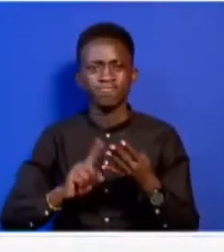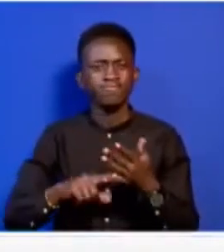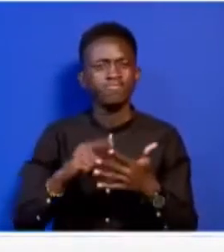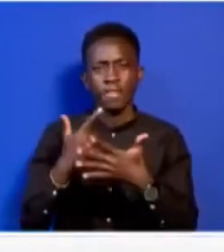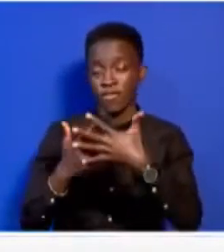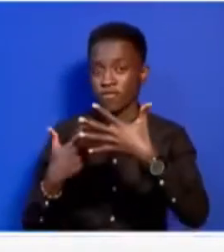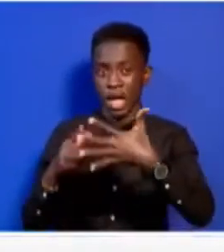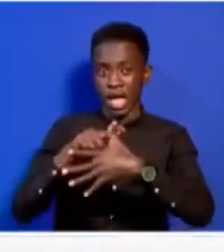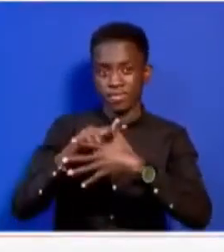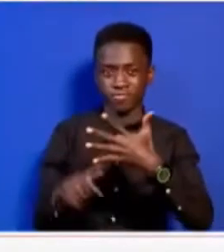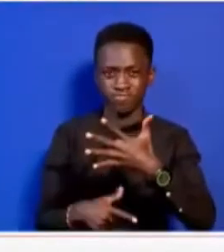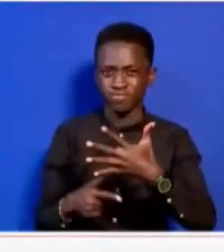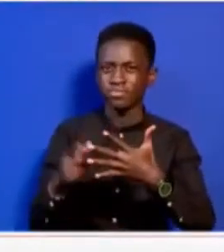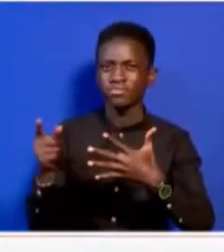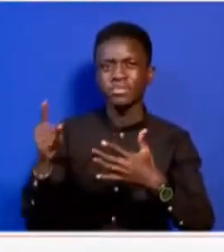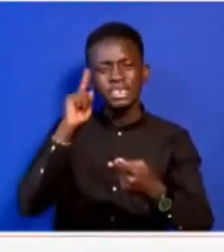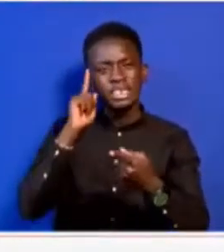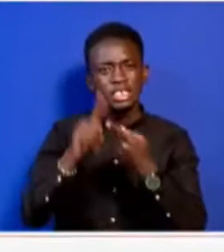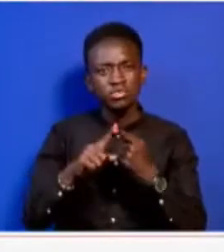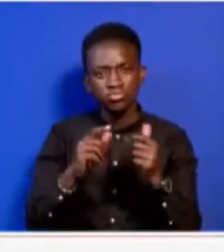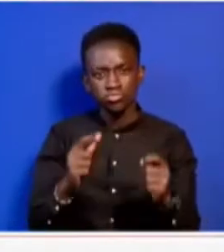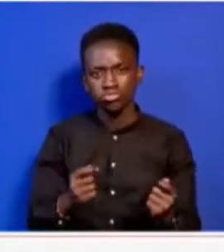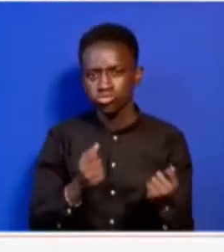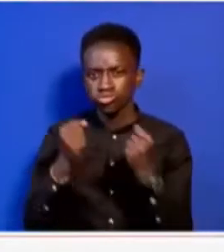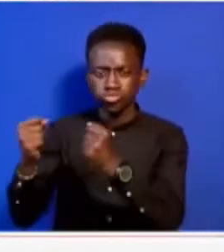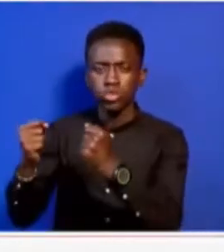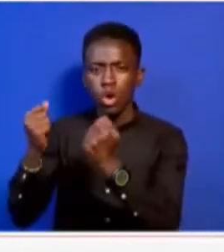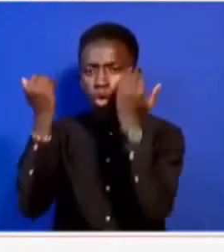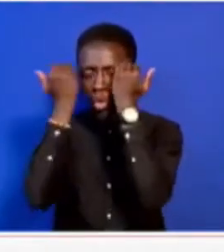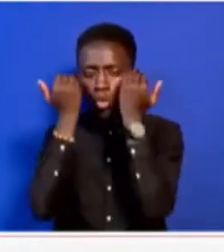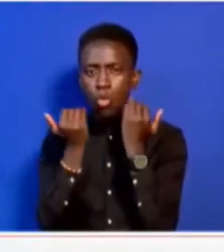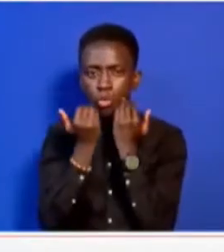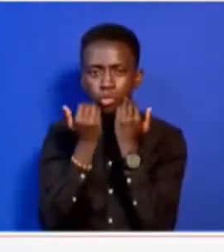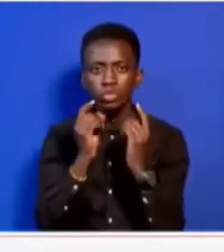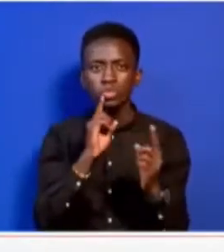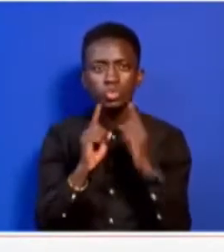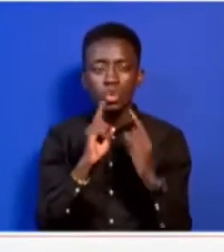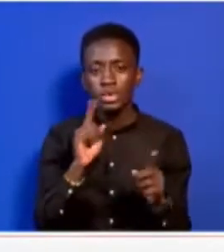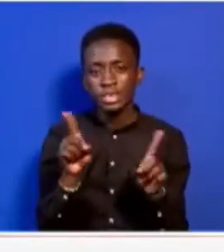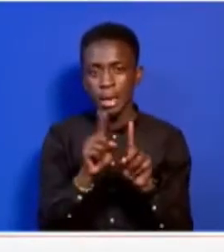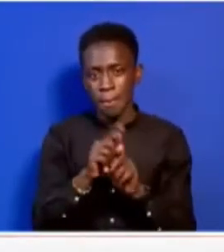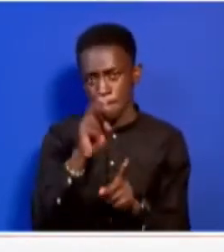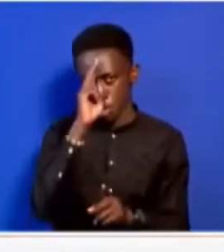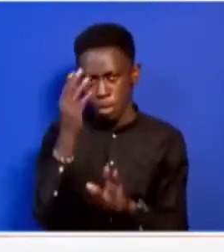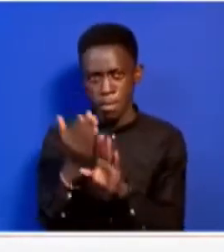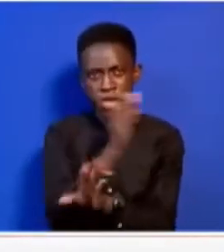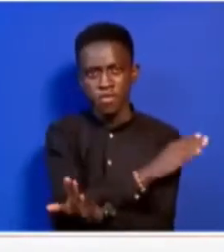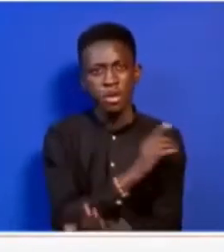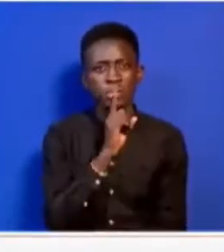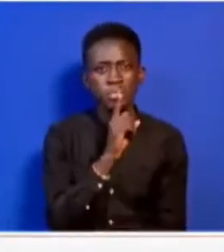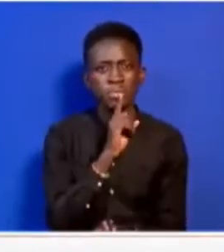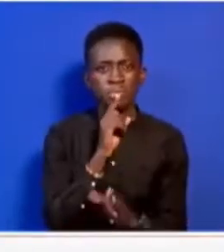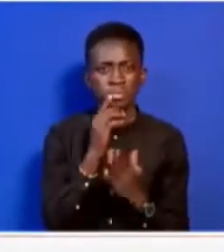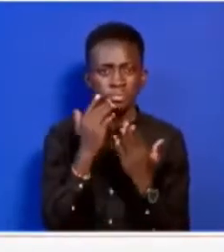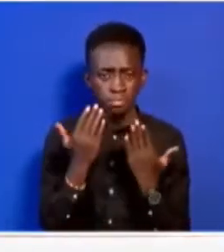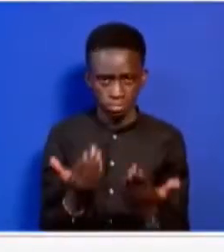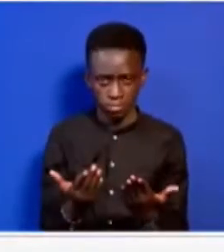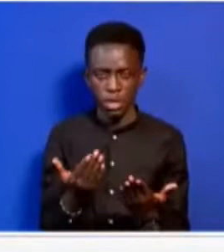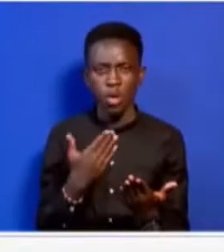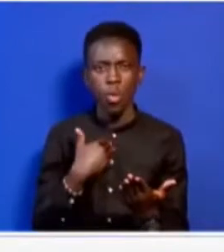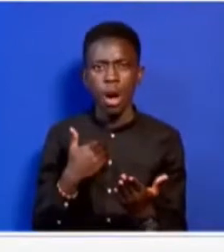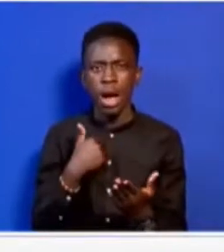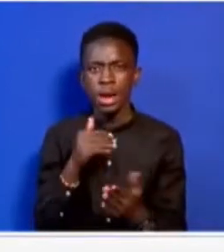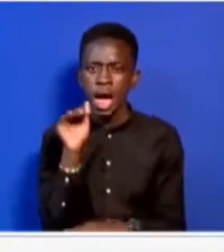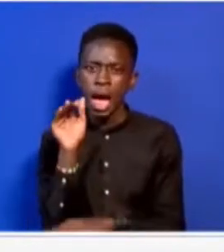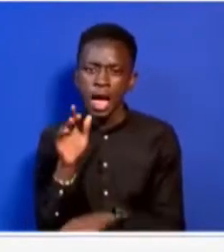leo kujibu mashtaka dhidi yao, ambapo kulingana na polisi walitaka kuachiliwa kwa dhamana, ila upande wa mashtaka ukadinda.